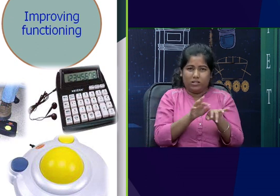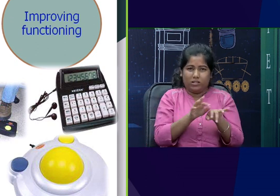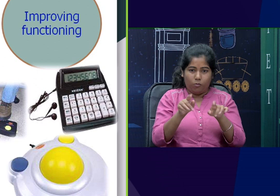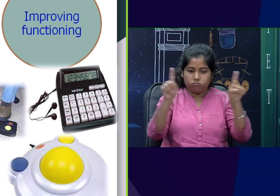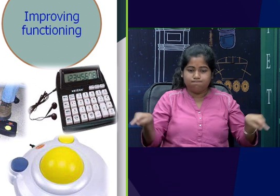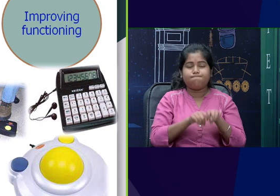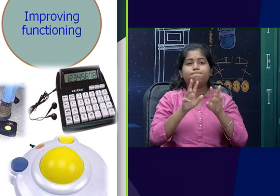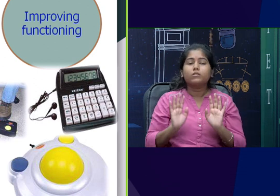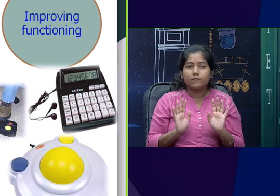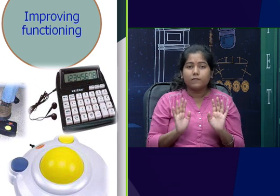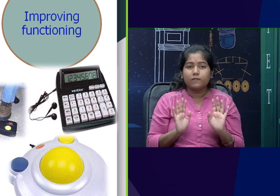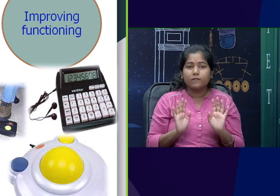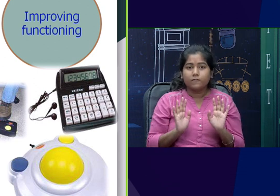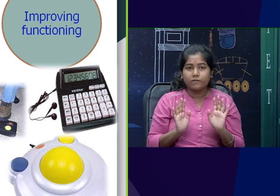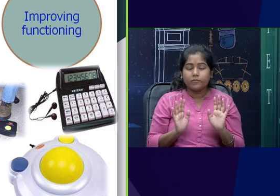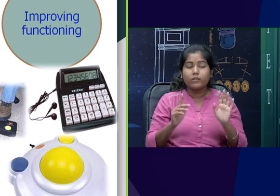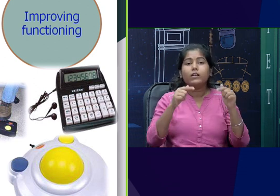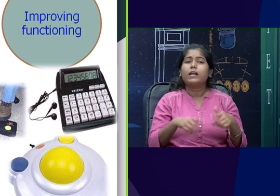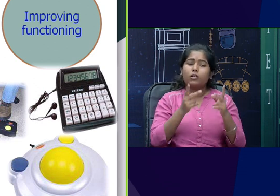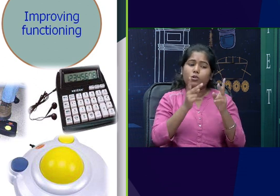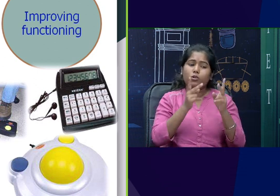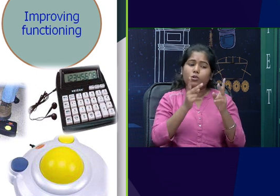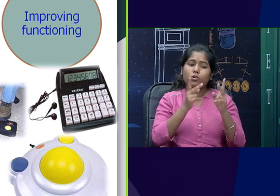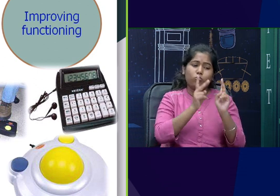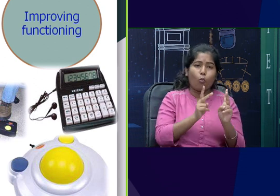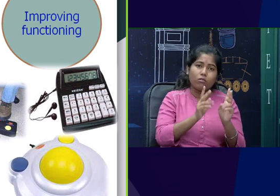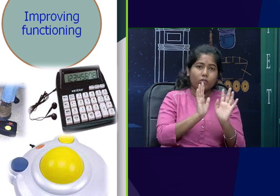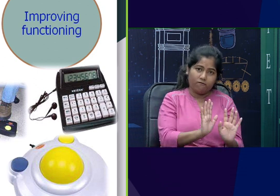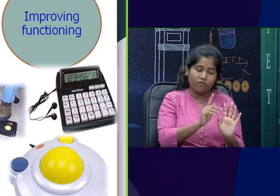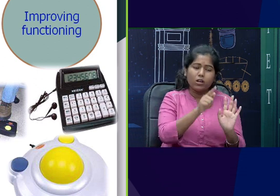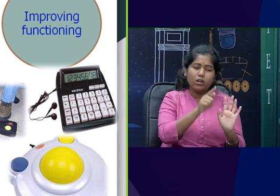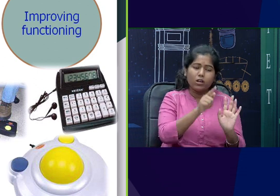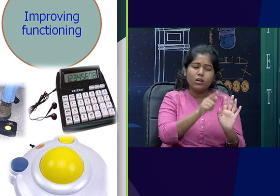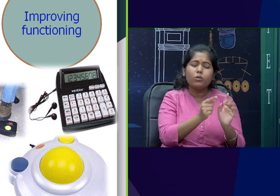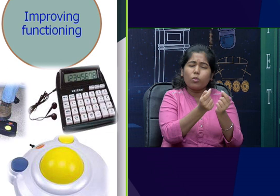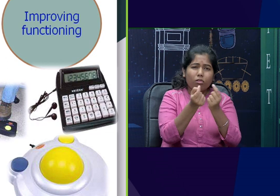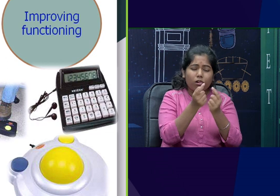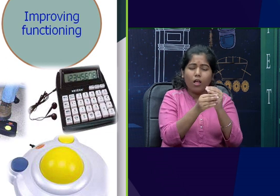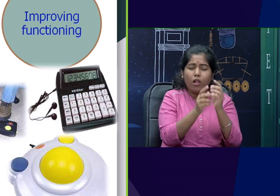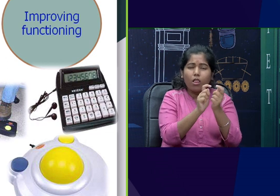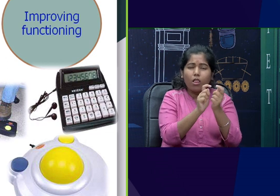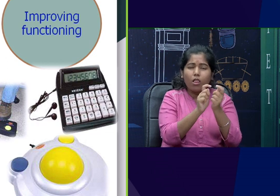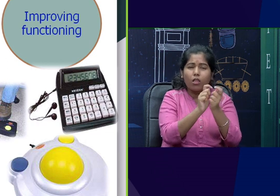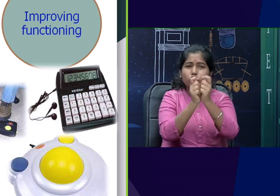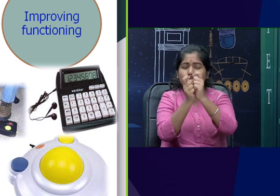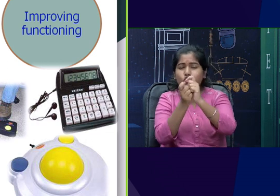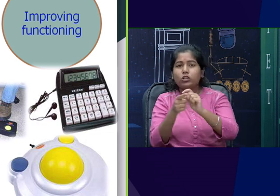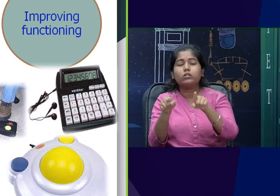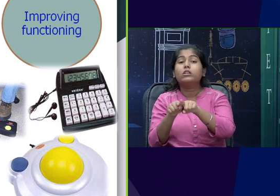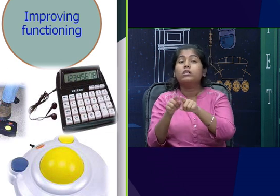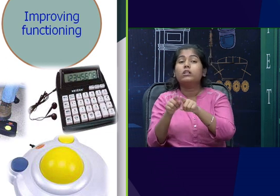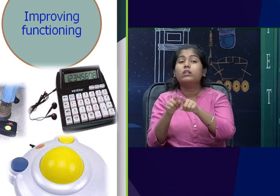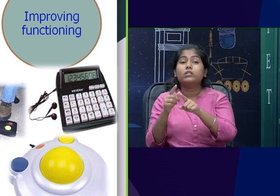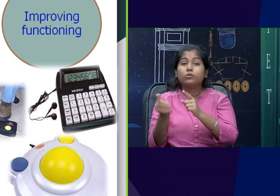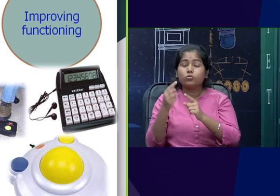एक ऐसे डिवाइस होते हैं जिनको हम सिंपल डिवाइस को थोड़ा सा मॉडिफाई करके यूज करते हैं विदाउट बैटरी एंड